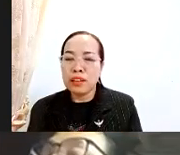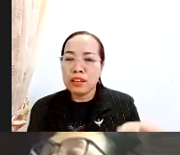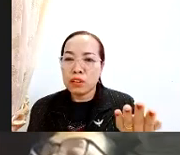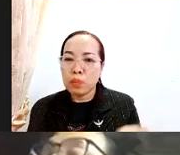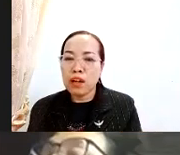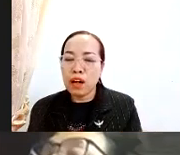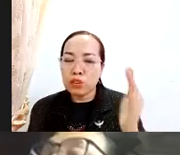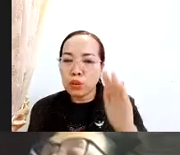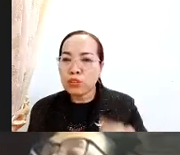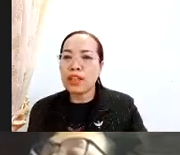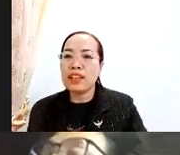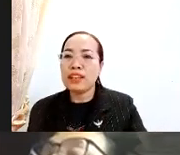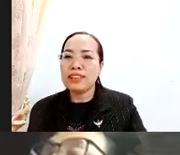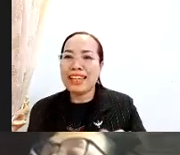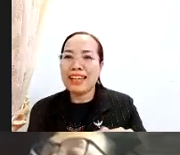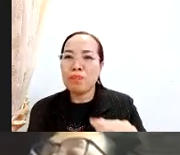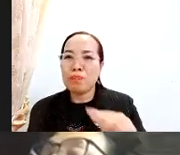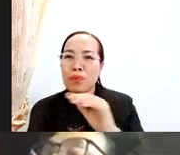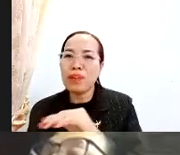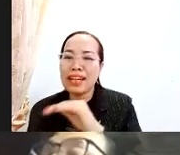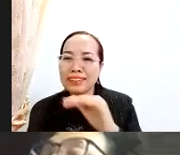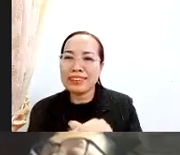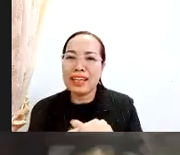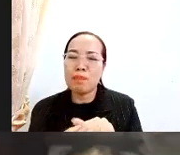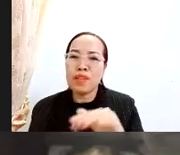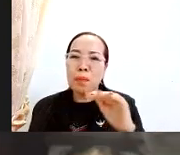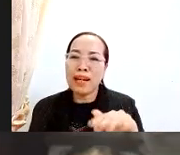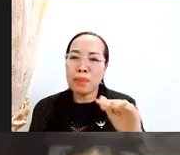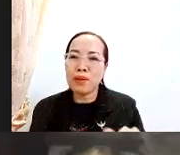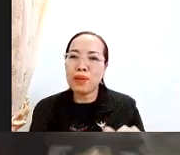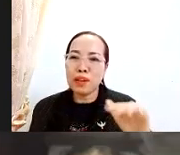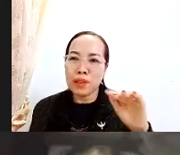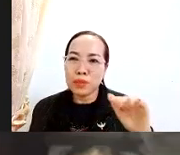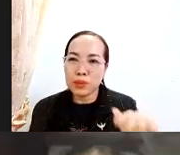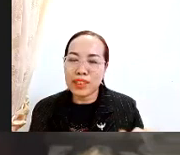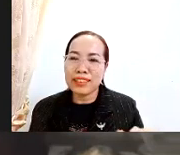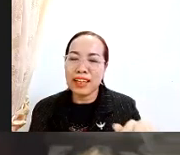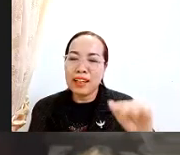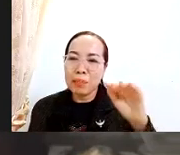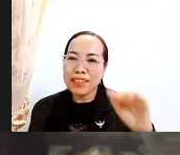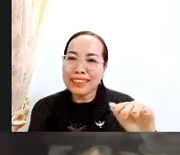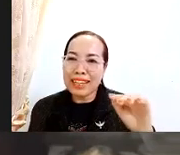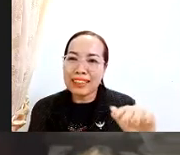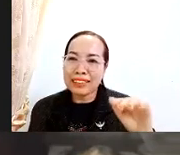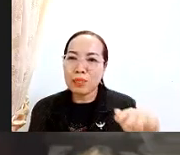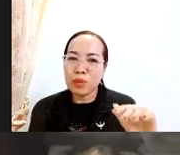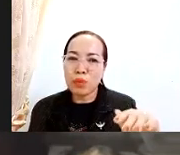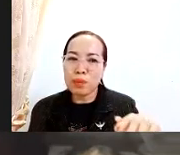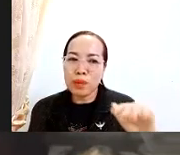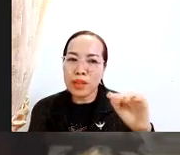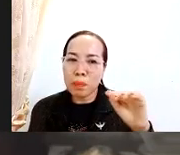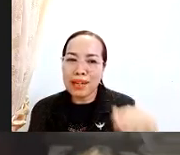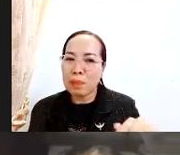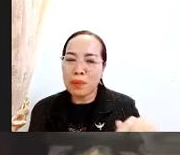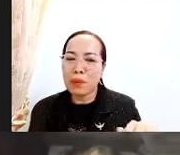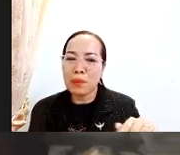mì, thưa ở chuột chay chả, pro ca chư chấp phát đồ đòi phiếp chuộc chảy chả miên ca tăng chất một muôn